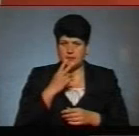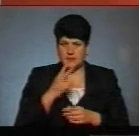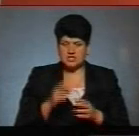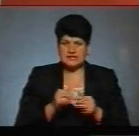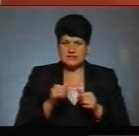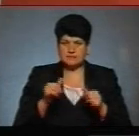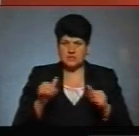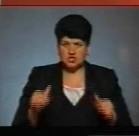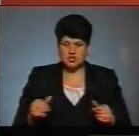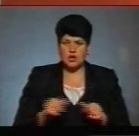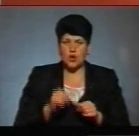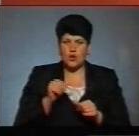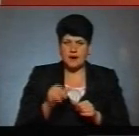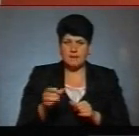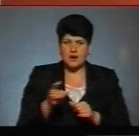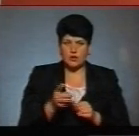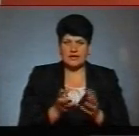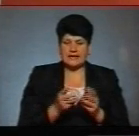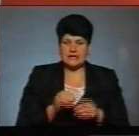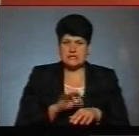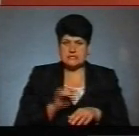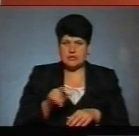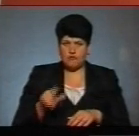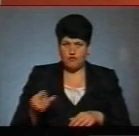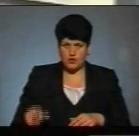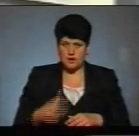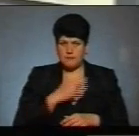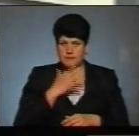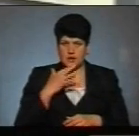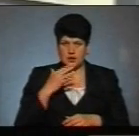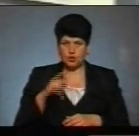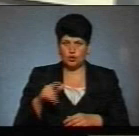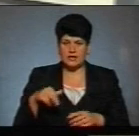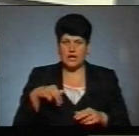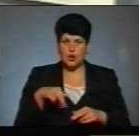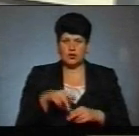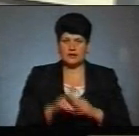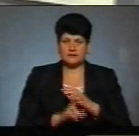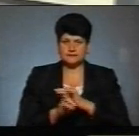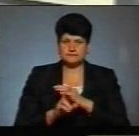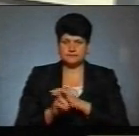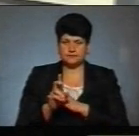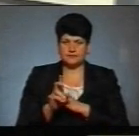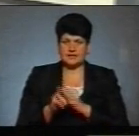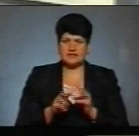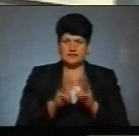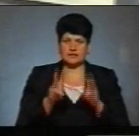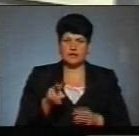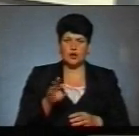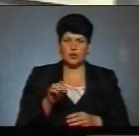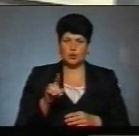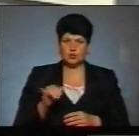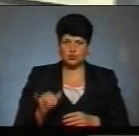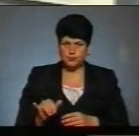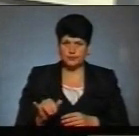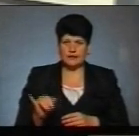окремих районах кількості хворих, тому що багато людей ходили в храми святити лозу.